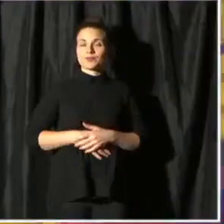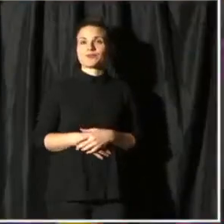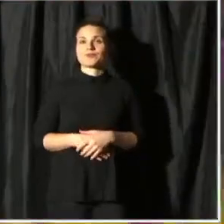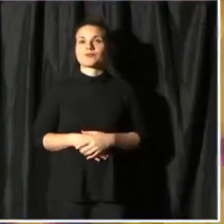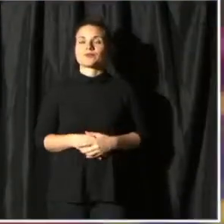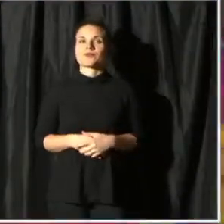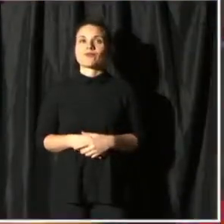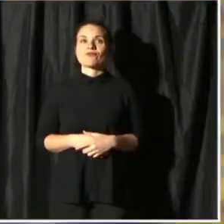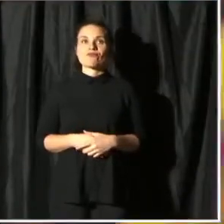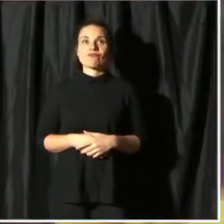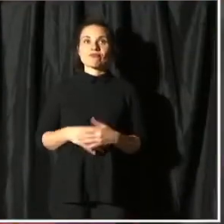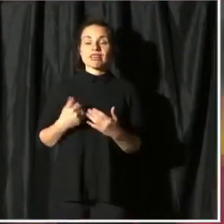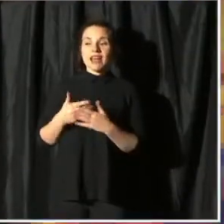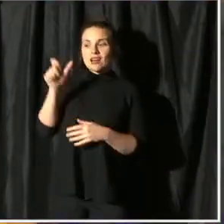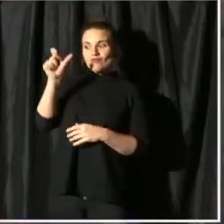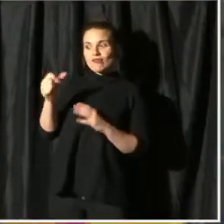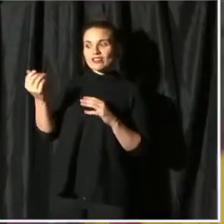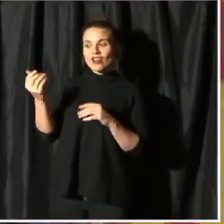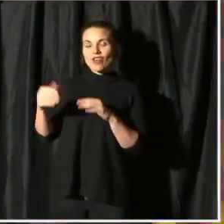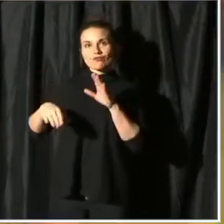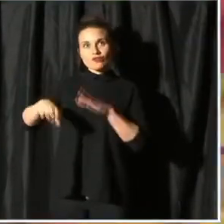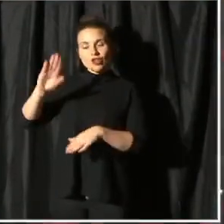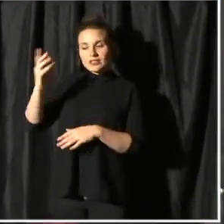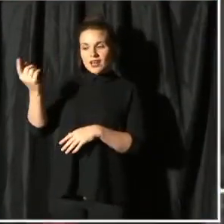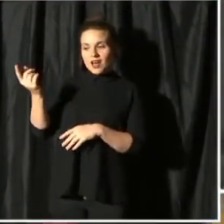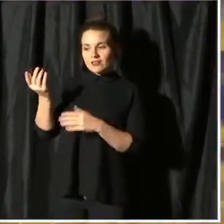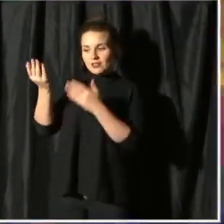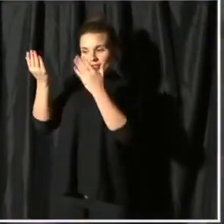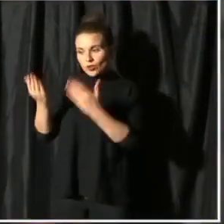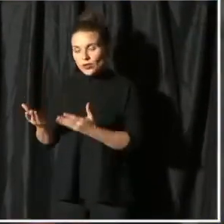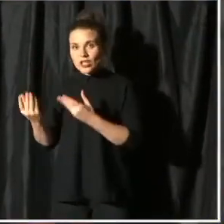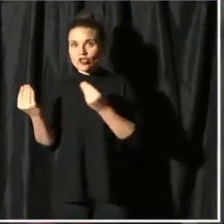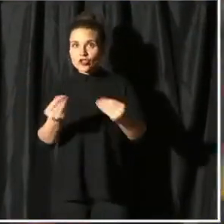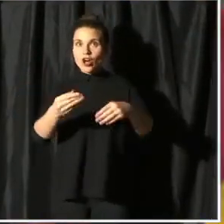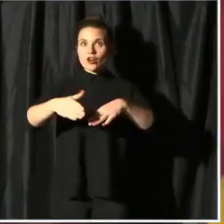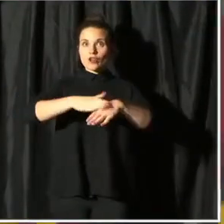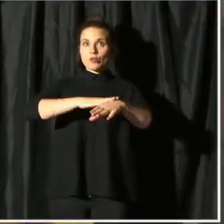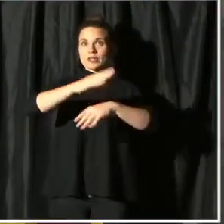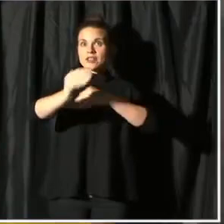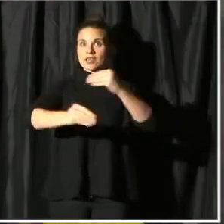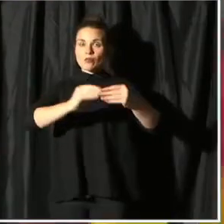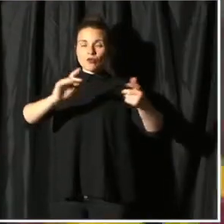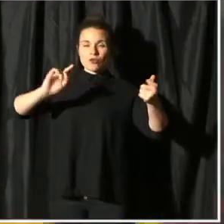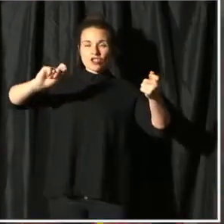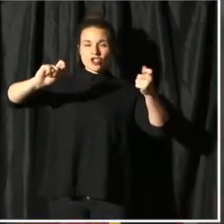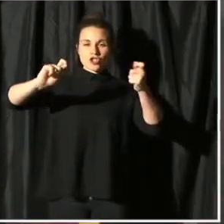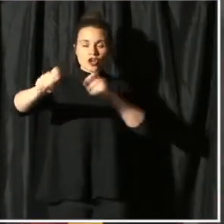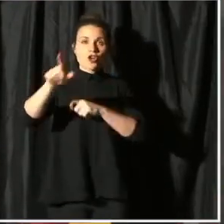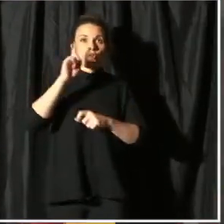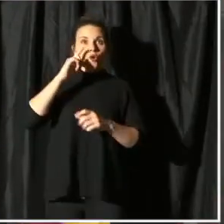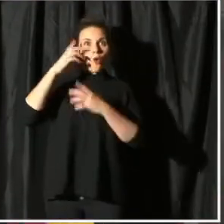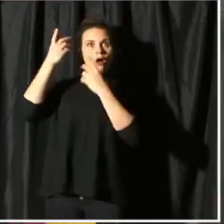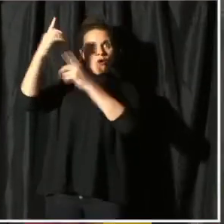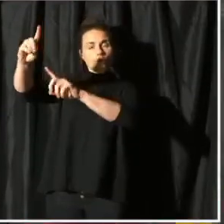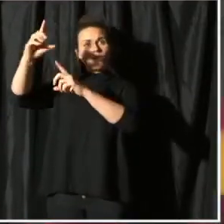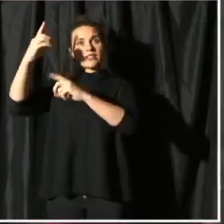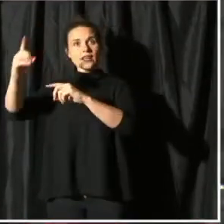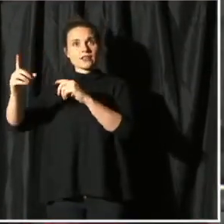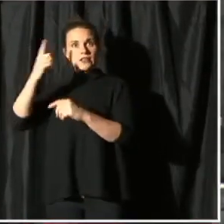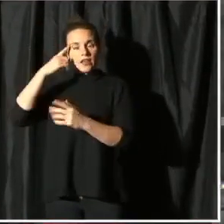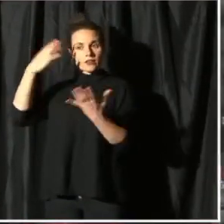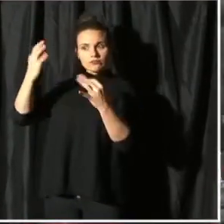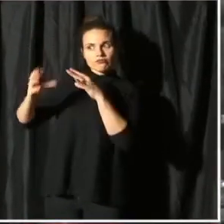ce candidat vient bousculer le monde politique avec ses revendications novatrice ambitieuse et réaliste